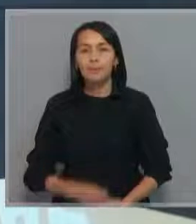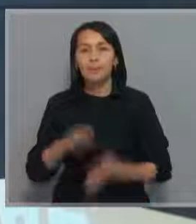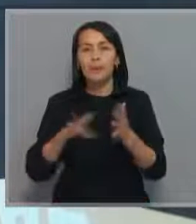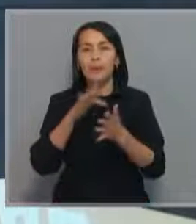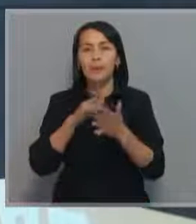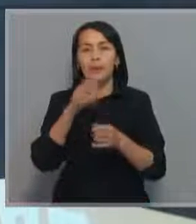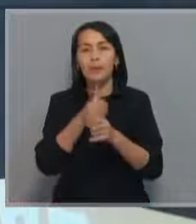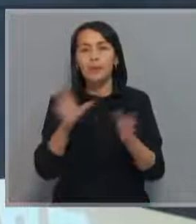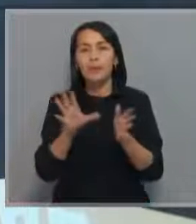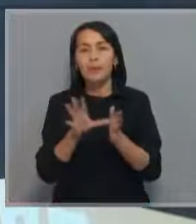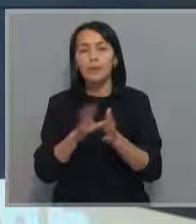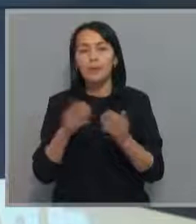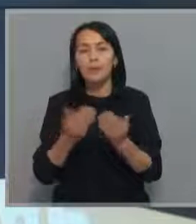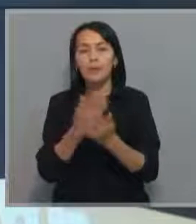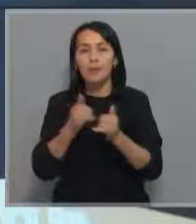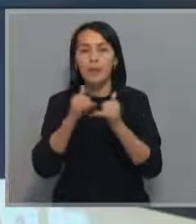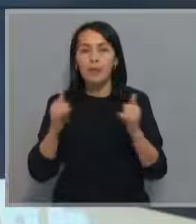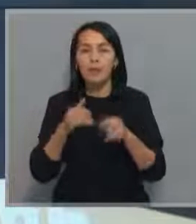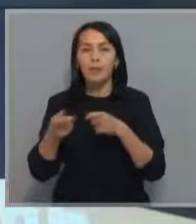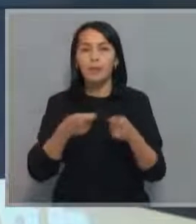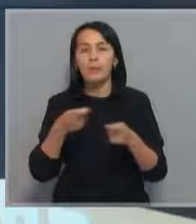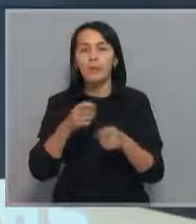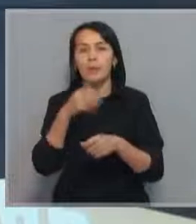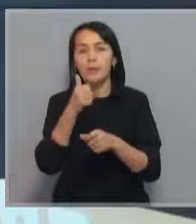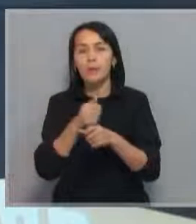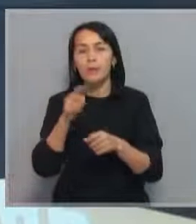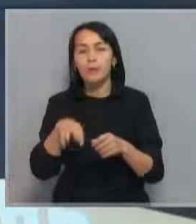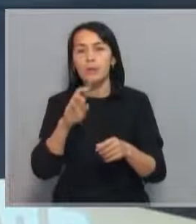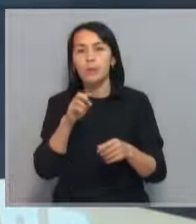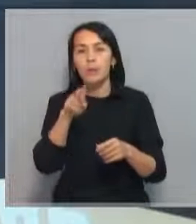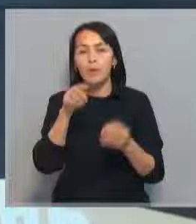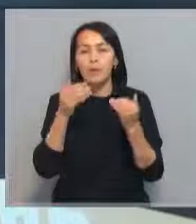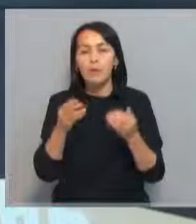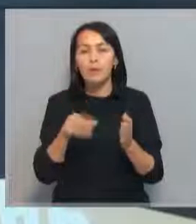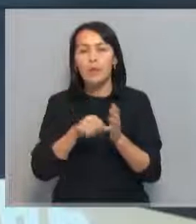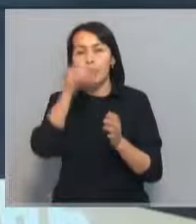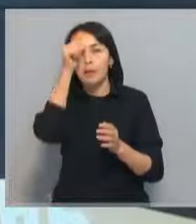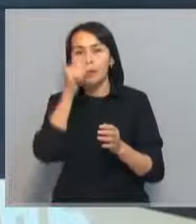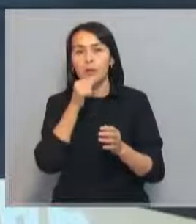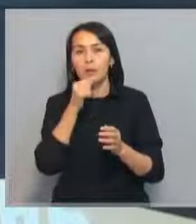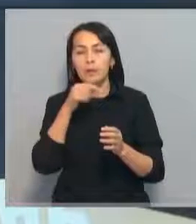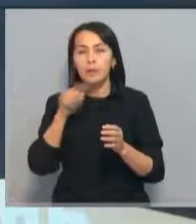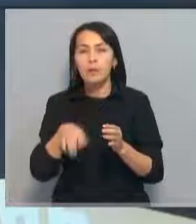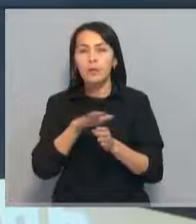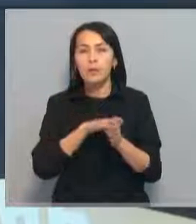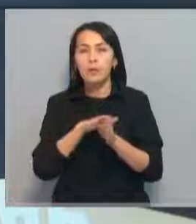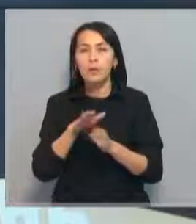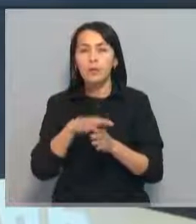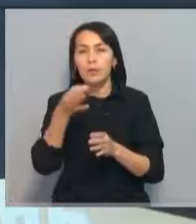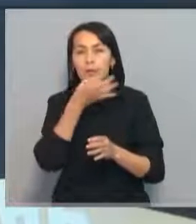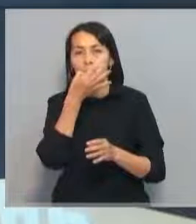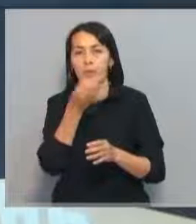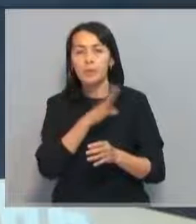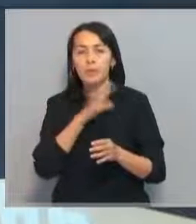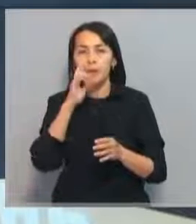Қала әкімінің энергетика және инфрақұрылымды дамыту басқармасының басшысы Боранбай Болатбеков алдайдағы индикаторлардың орындалу бойынша есеп